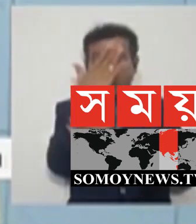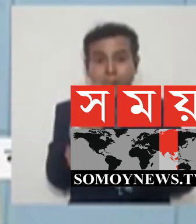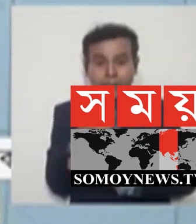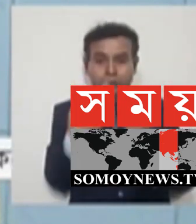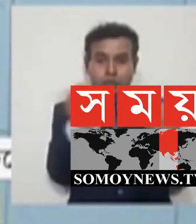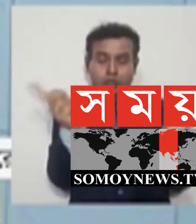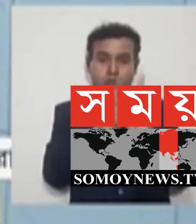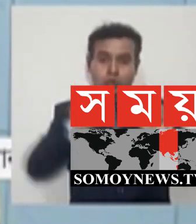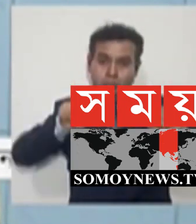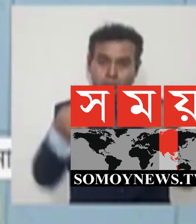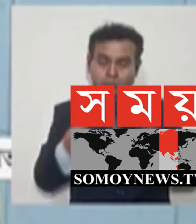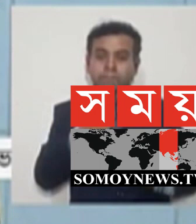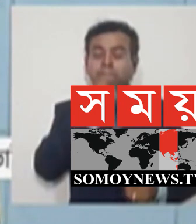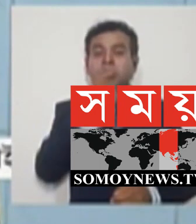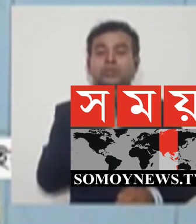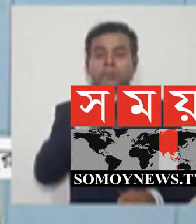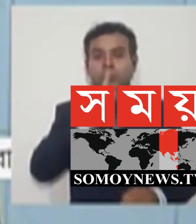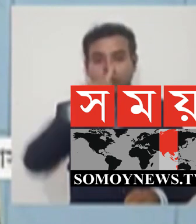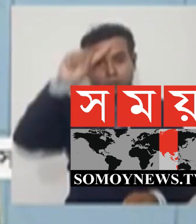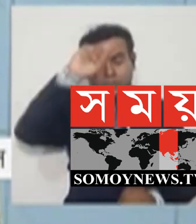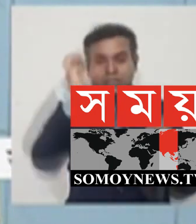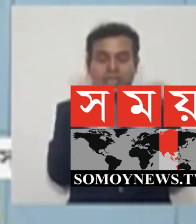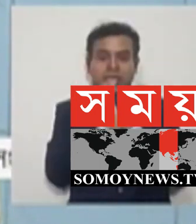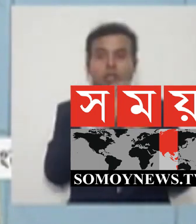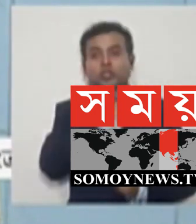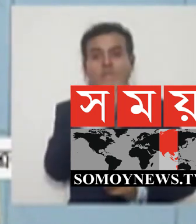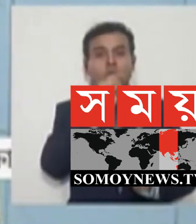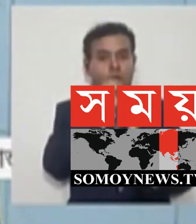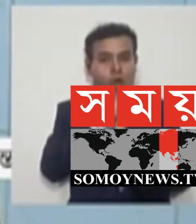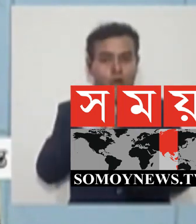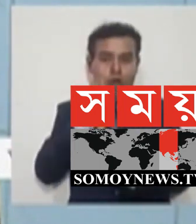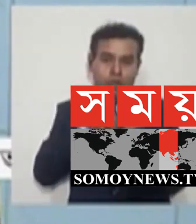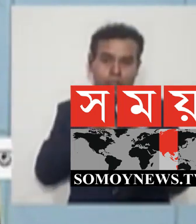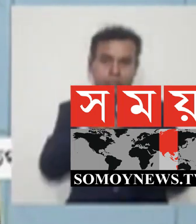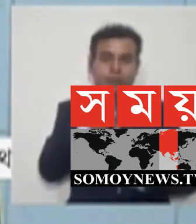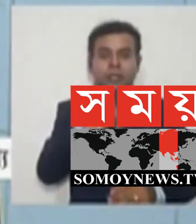নির্দেশনা দিয়েছেন। আন্তঃজেলা লোক চলাচলকে তিনি নিরুৎসাহিত করেছেন।